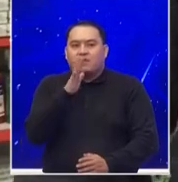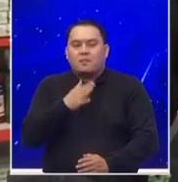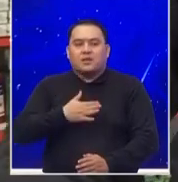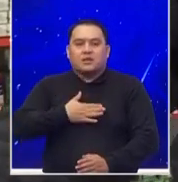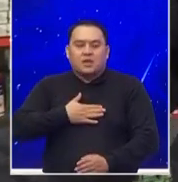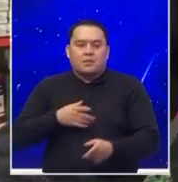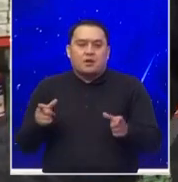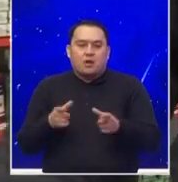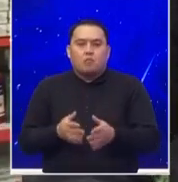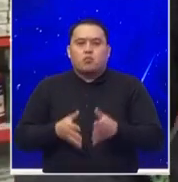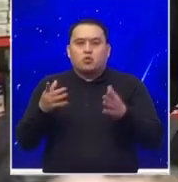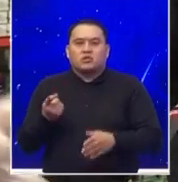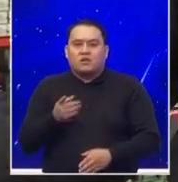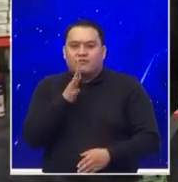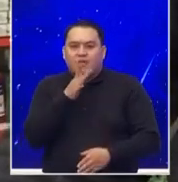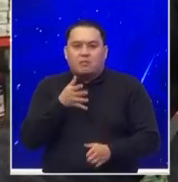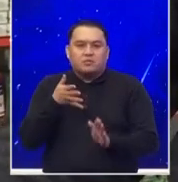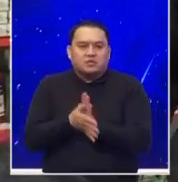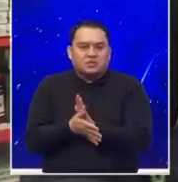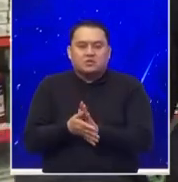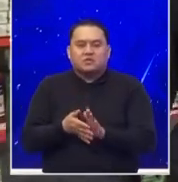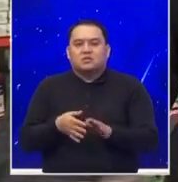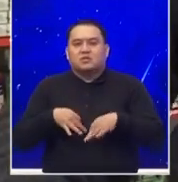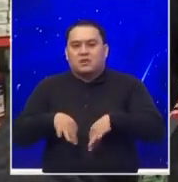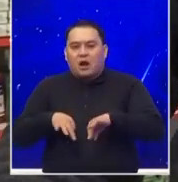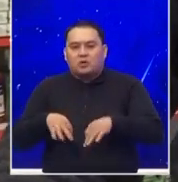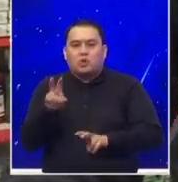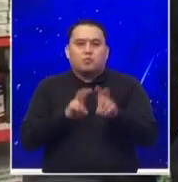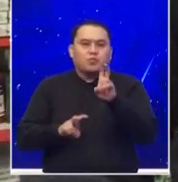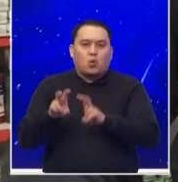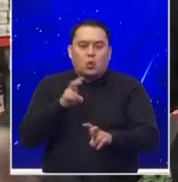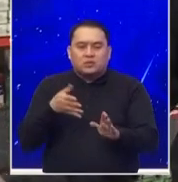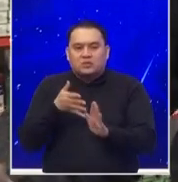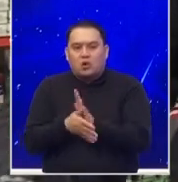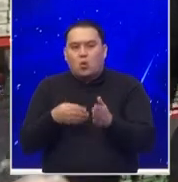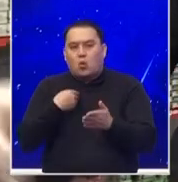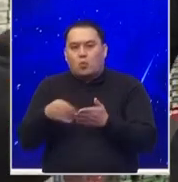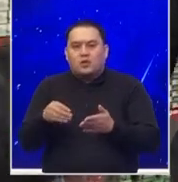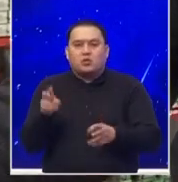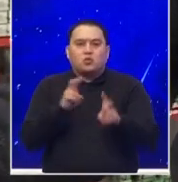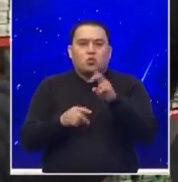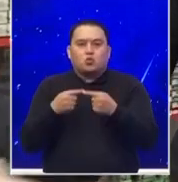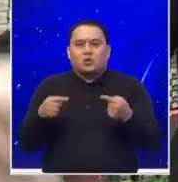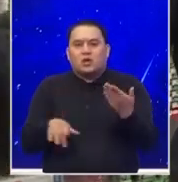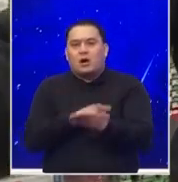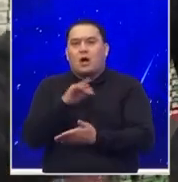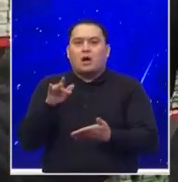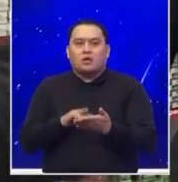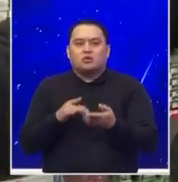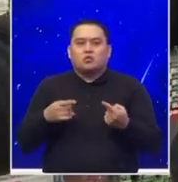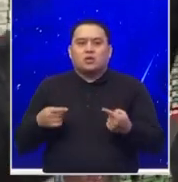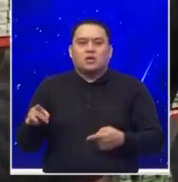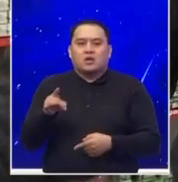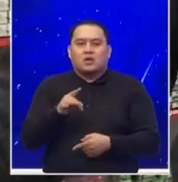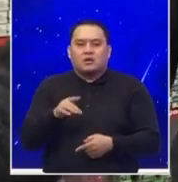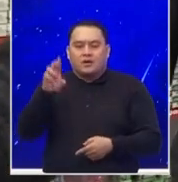пришлось тратить больше времени, больше финансовых средств на поиск товара. Чтобы его купить, приходилось искать в других городах, в других регионах,